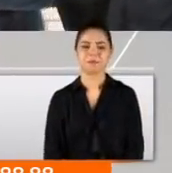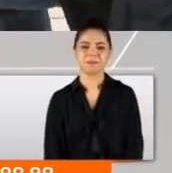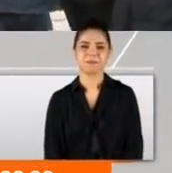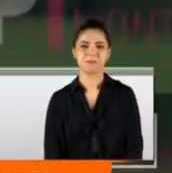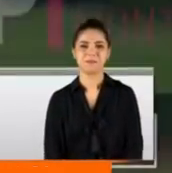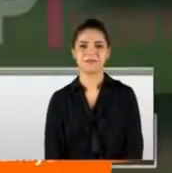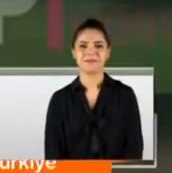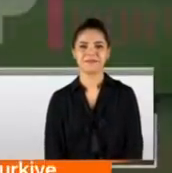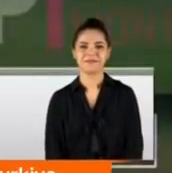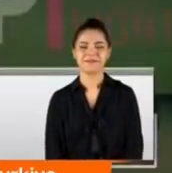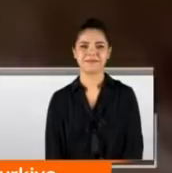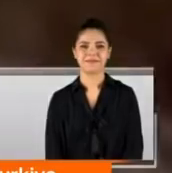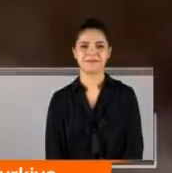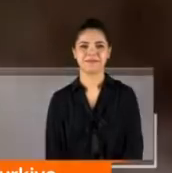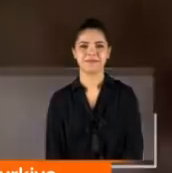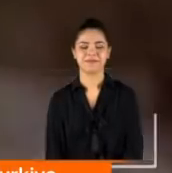Hoşuma gitti.